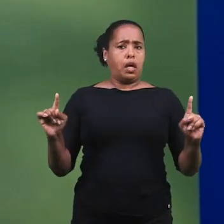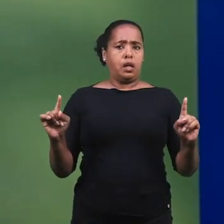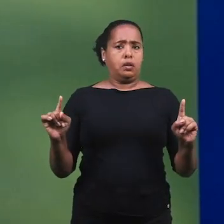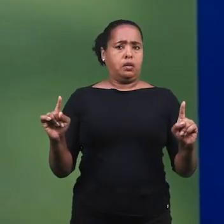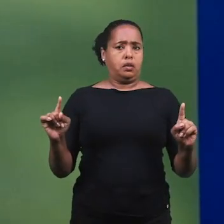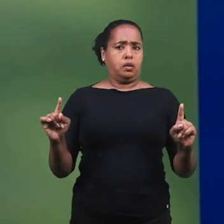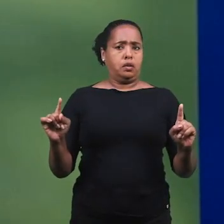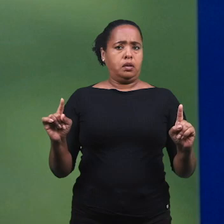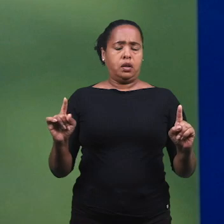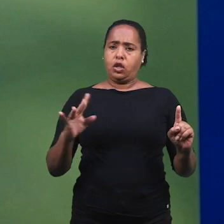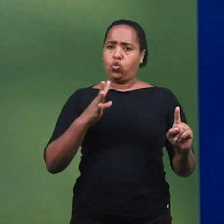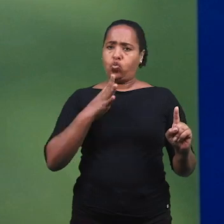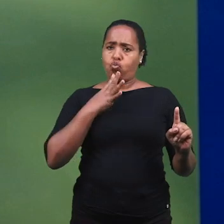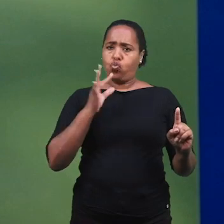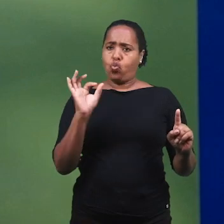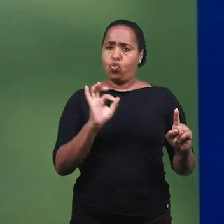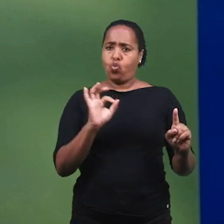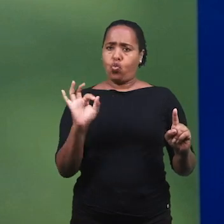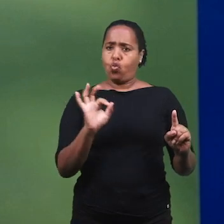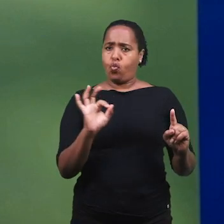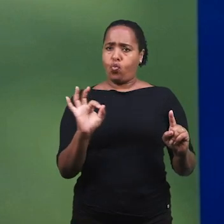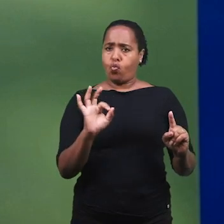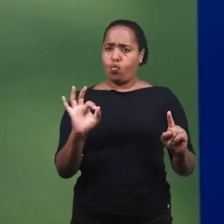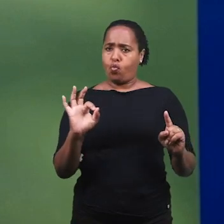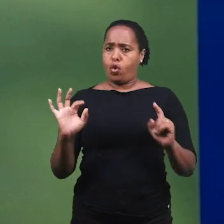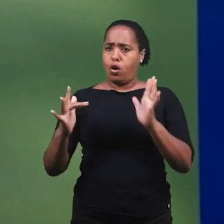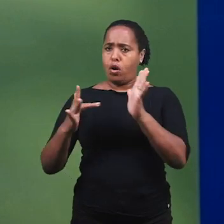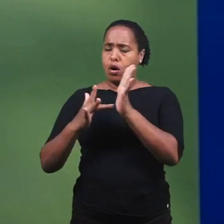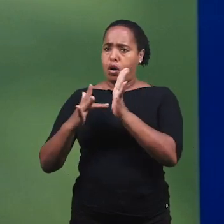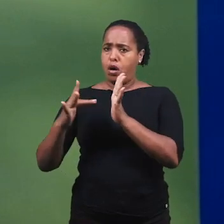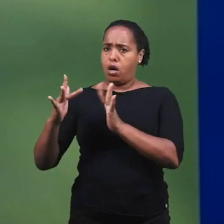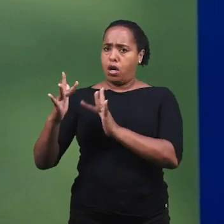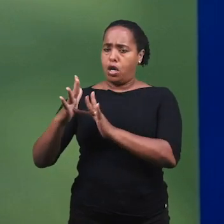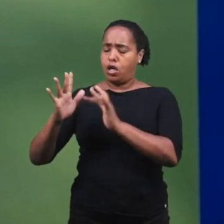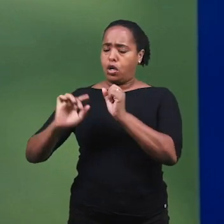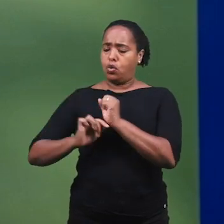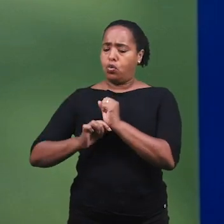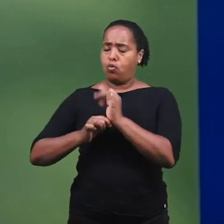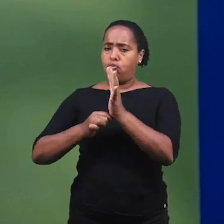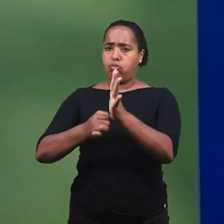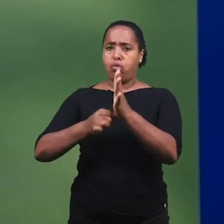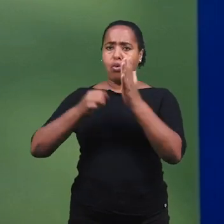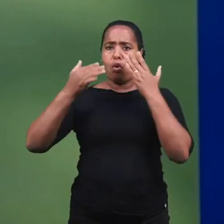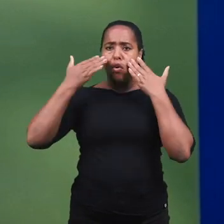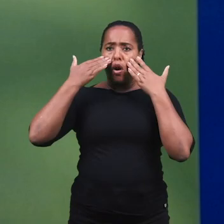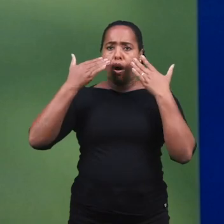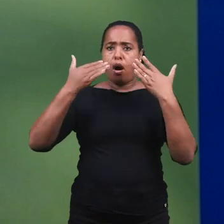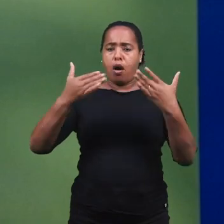лишь в истории, но не знает Иисуса открытого,